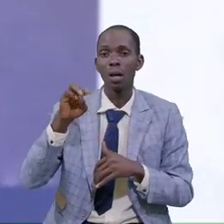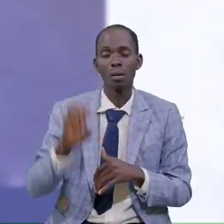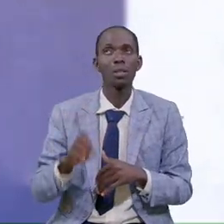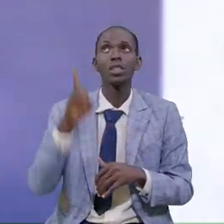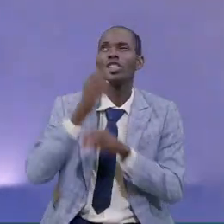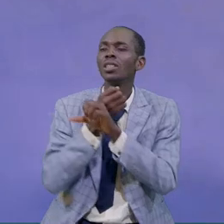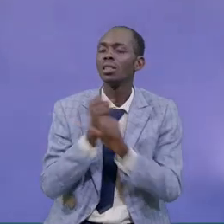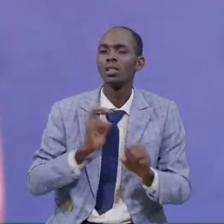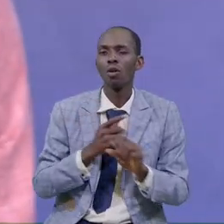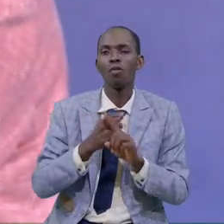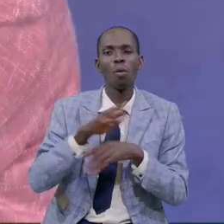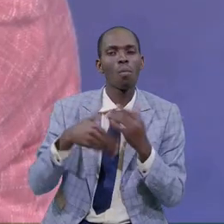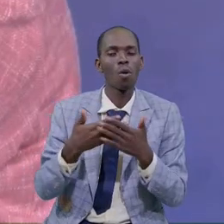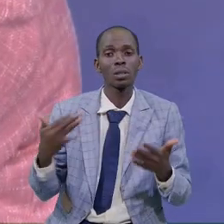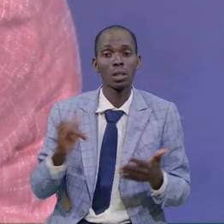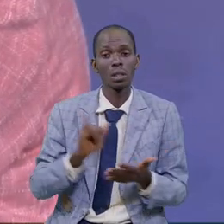dire que Jésus-Christ